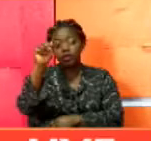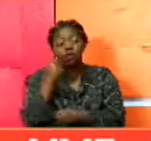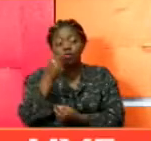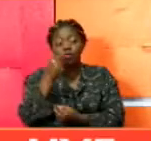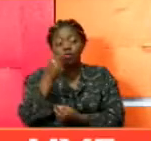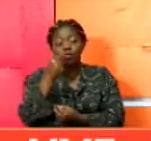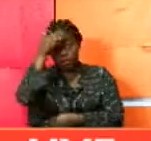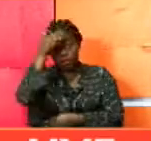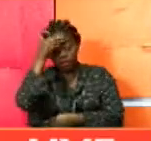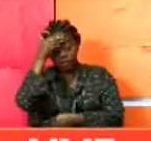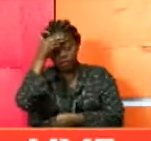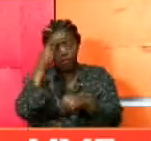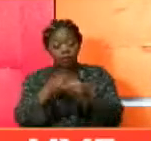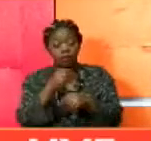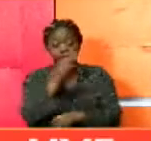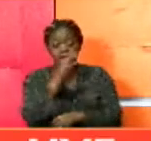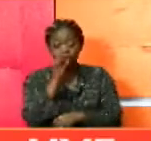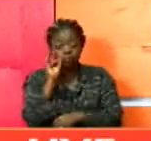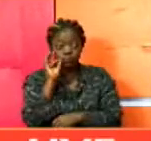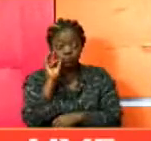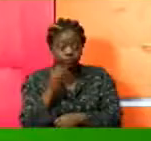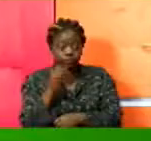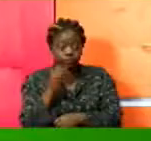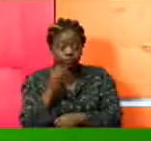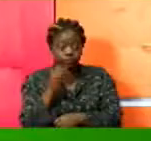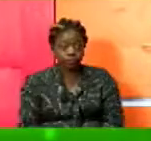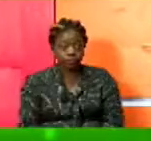omusiraamu mu kisiibo.